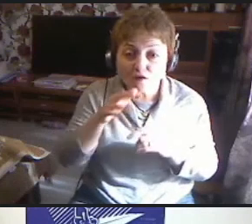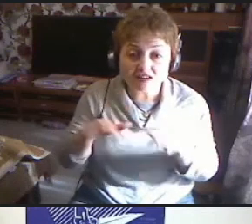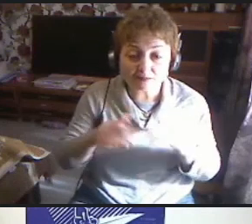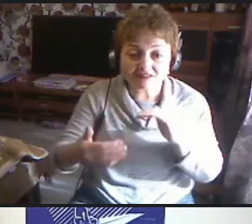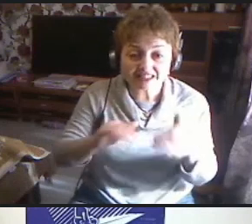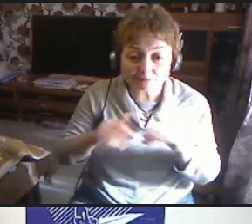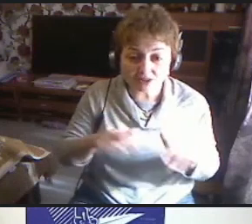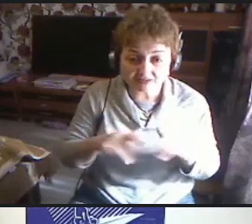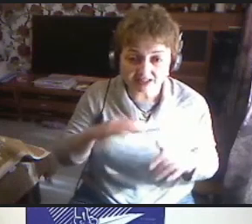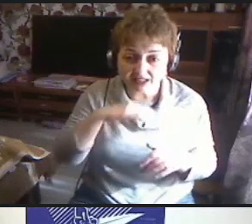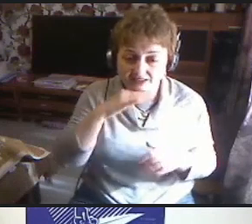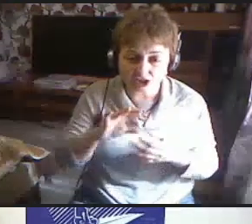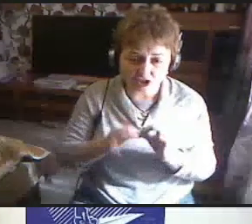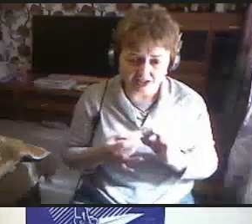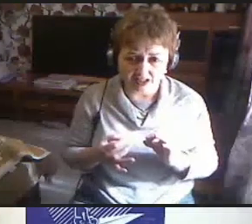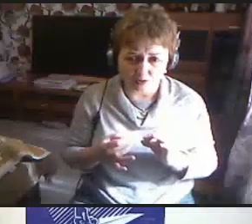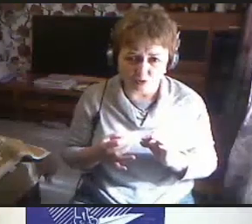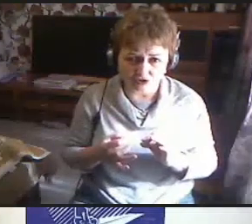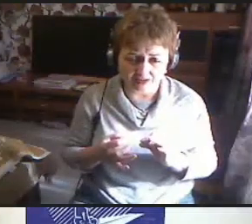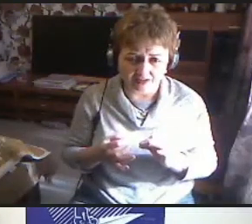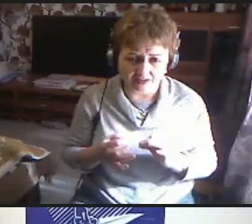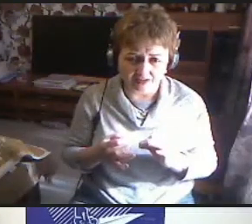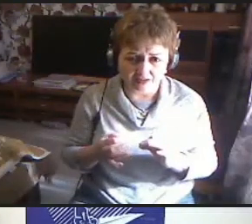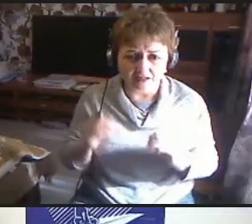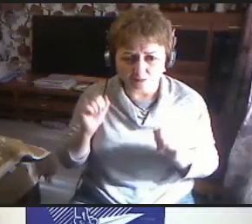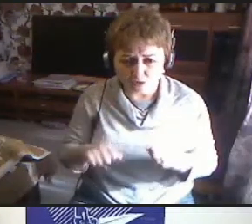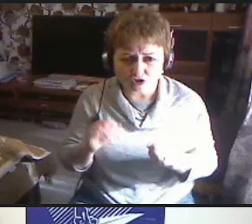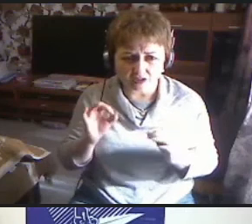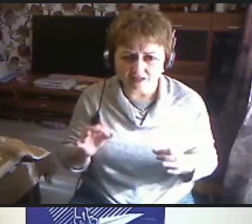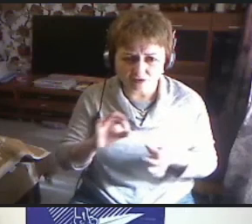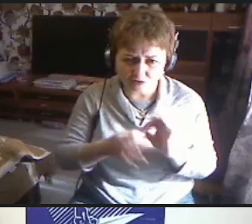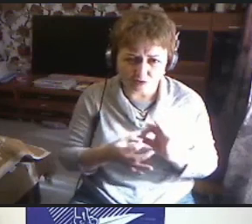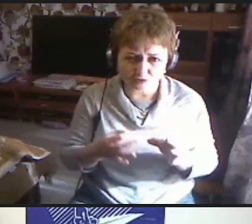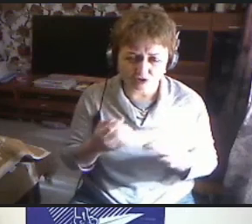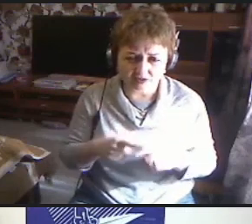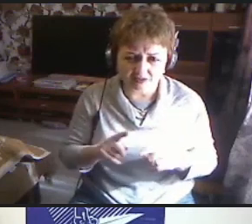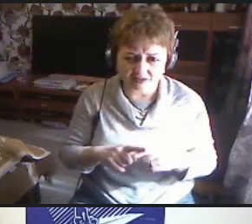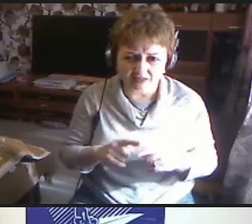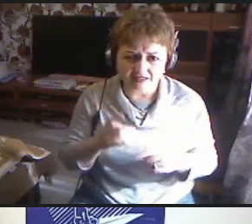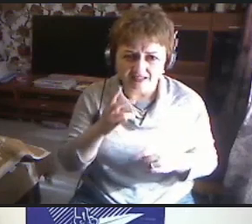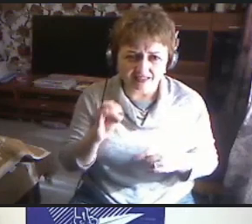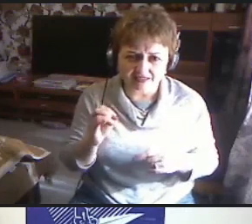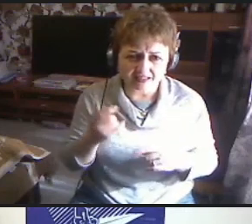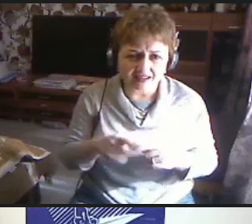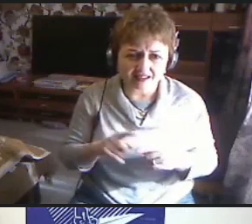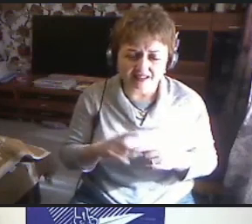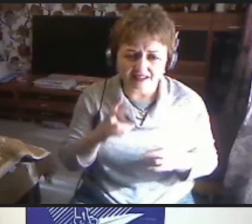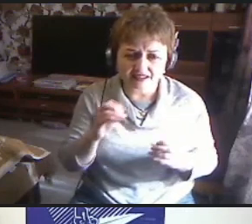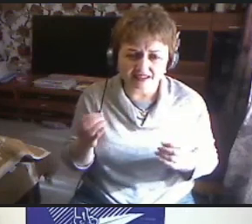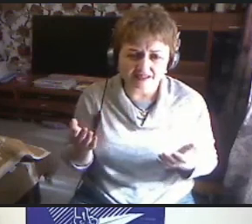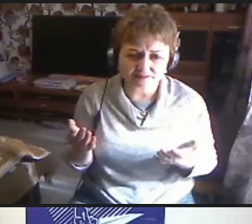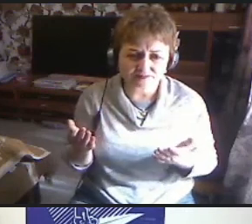достаточно сложно. Можно, конечно, но сложно, и это как бы